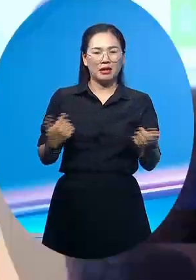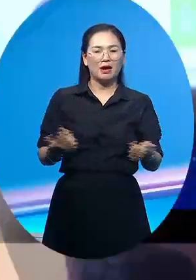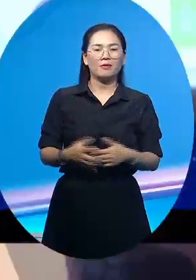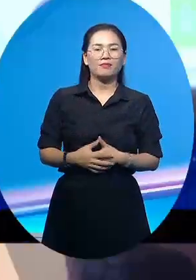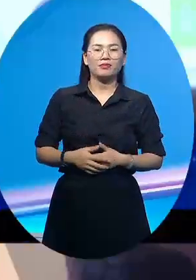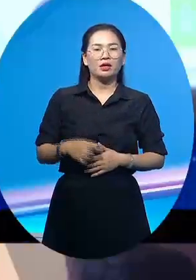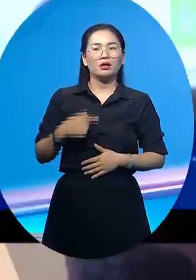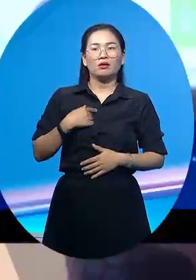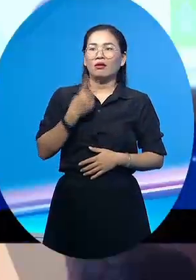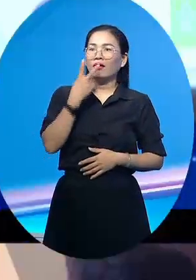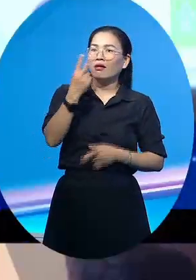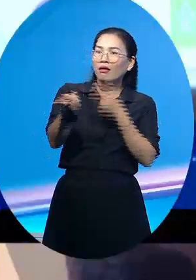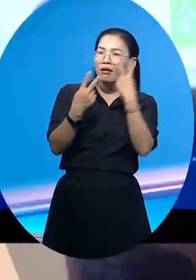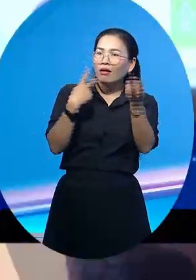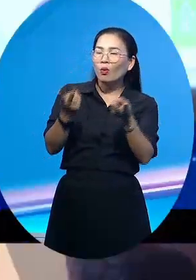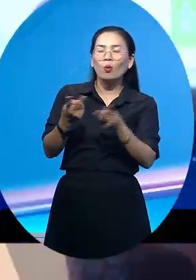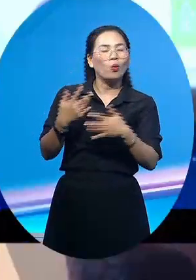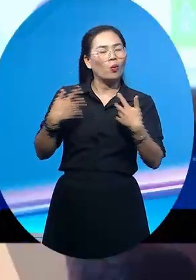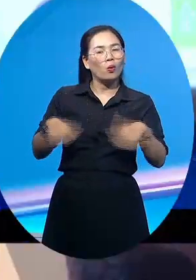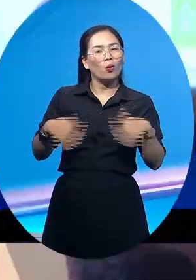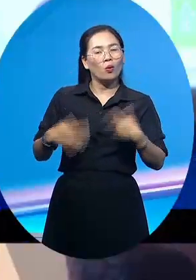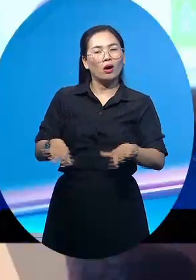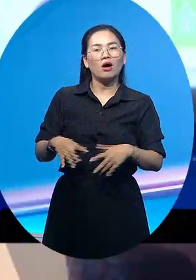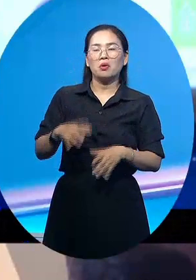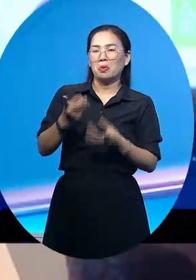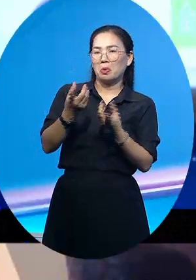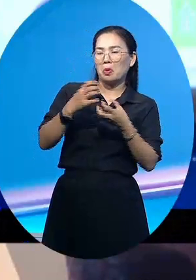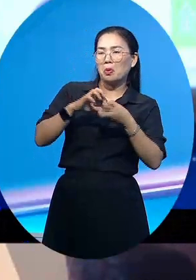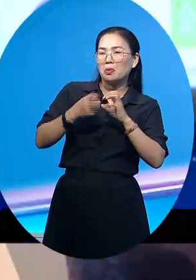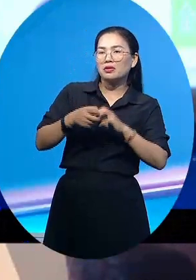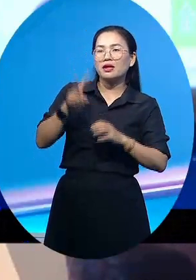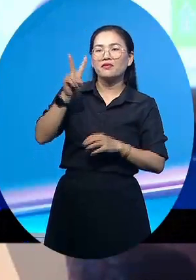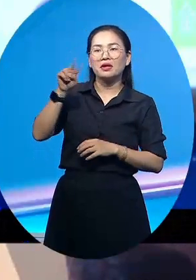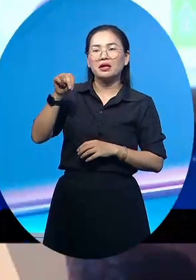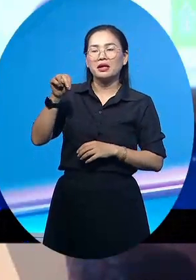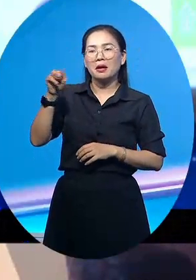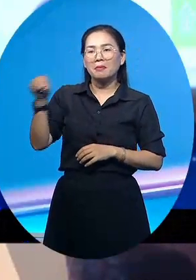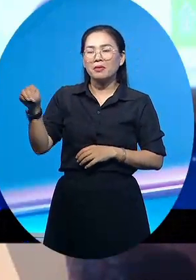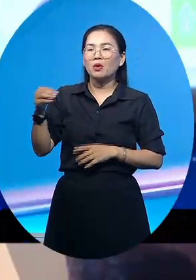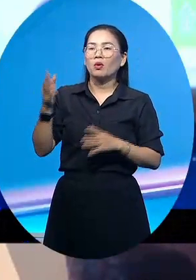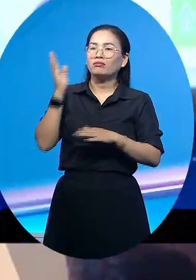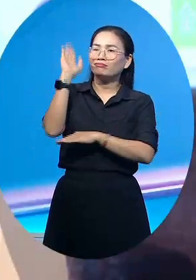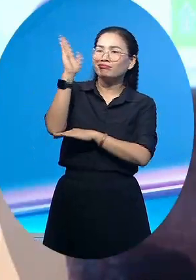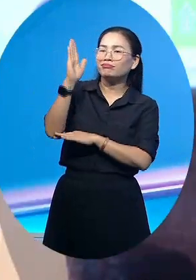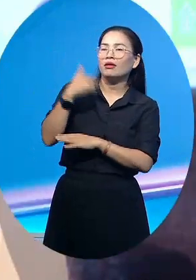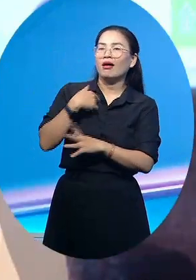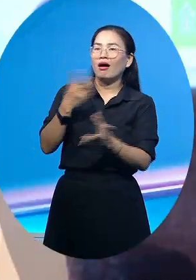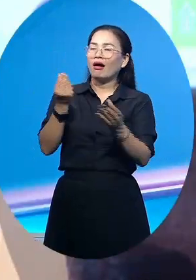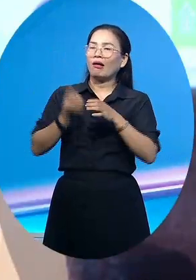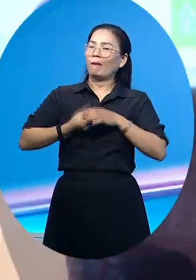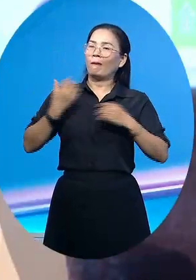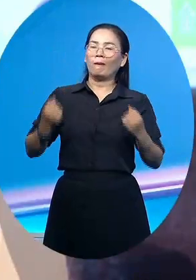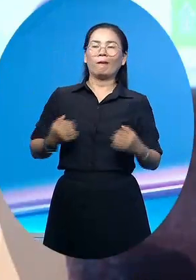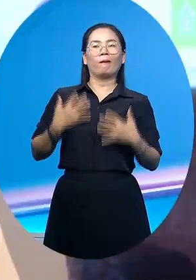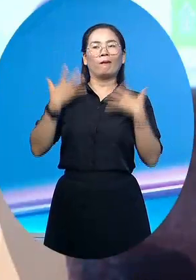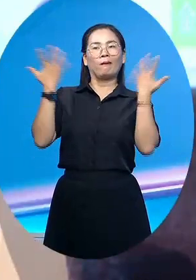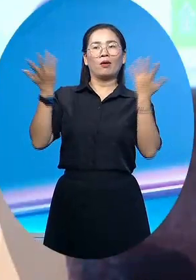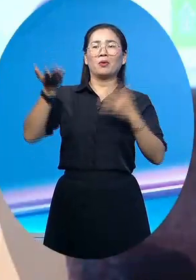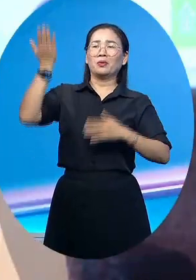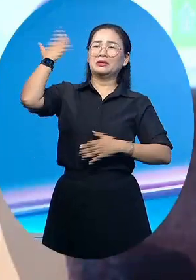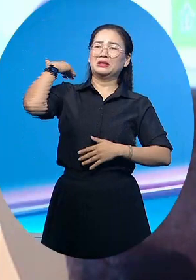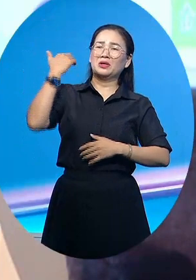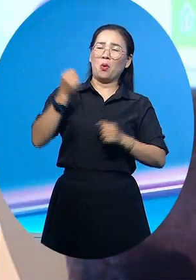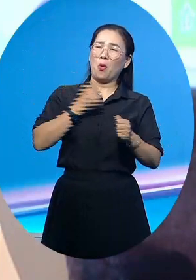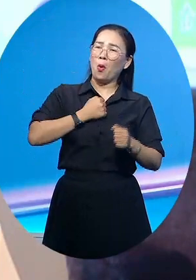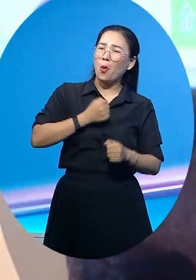đã được truyền cảm hứng rất nhiều bởi hành trình thành công của Vinamilk và ngành sửa Việt Nam nói chung từ khởi đầu trong bối cảnh khó khăn đến nay